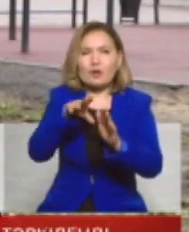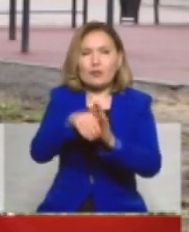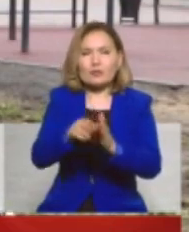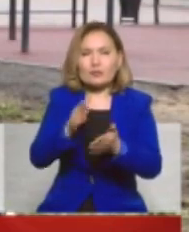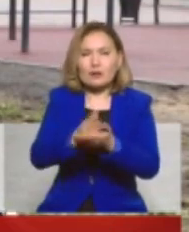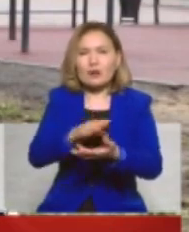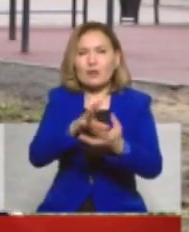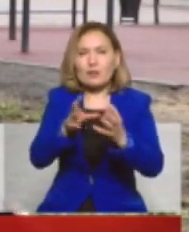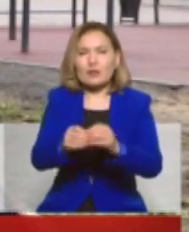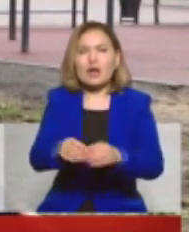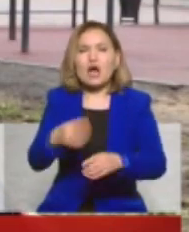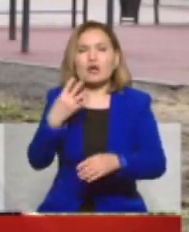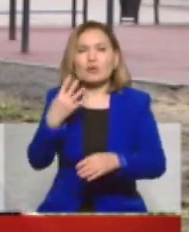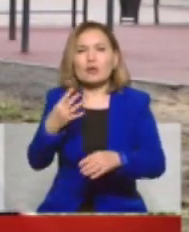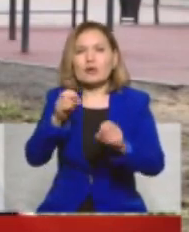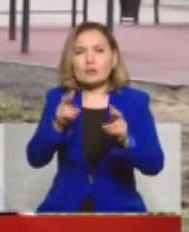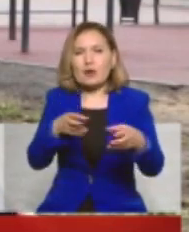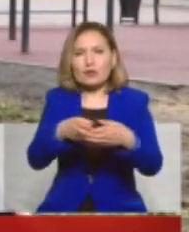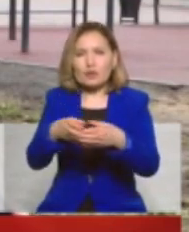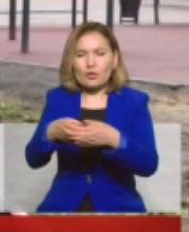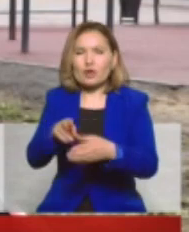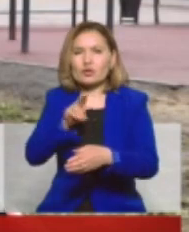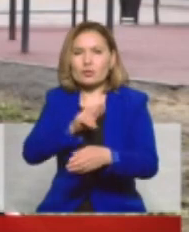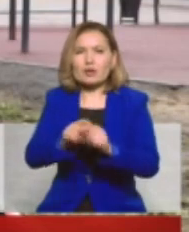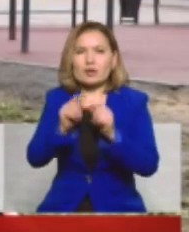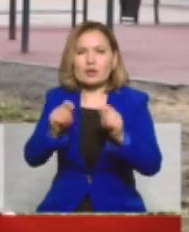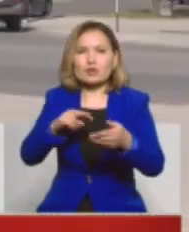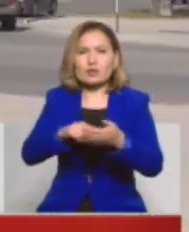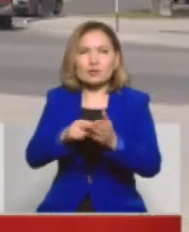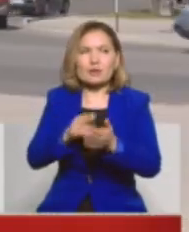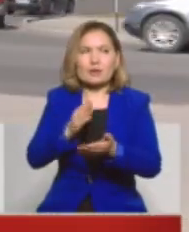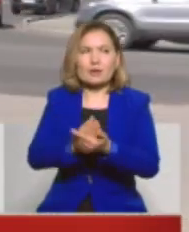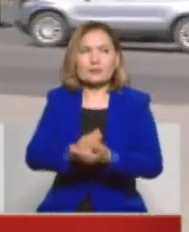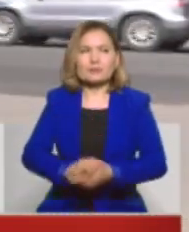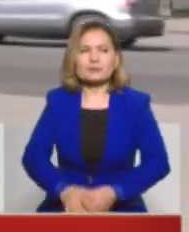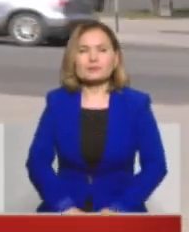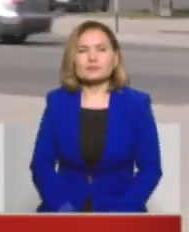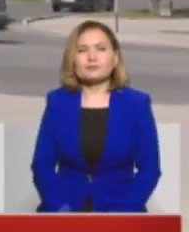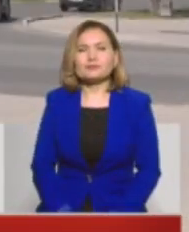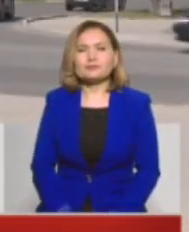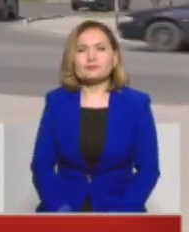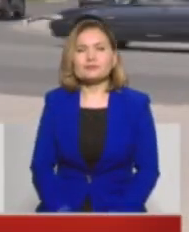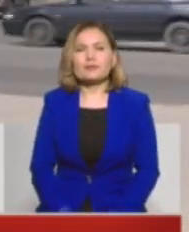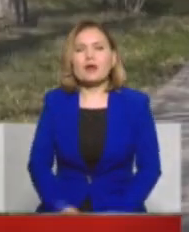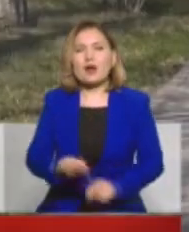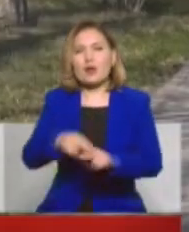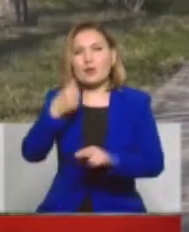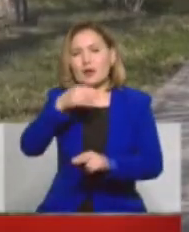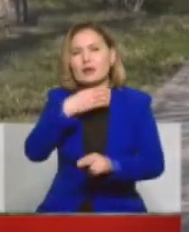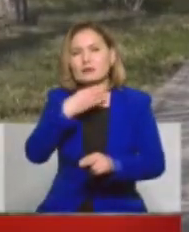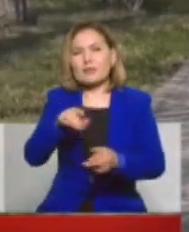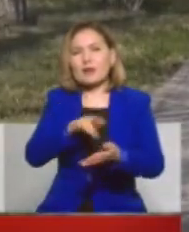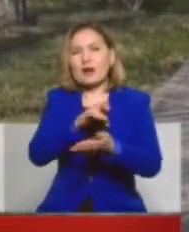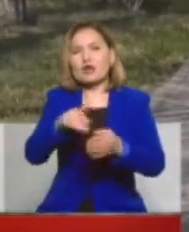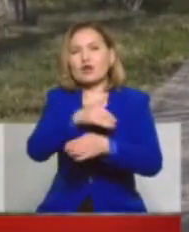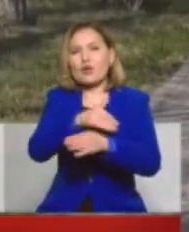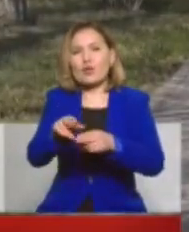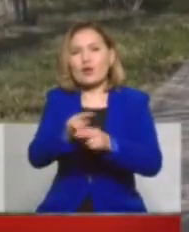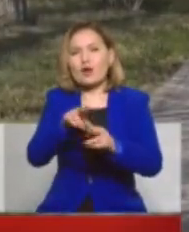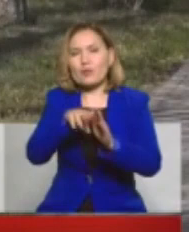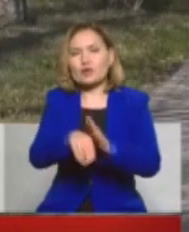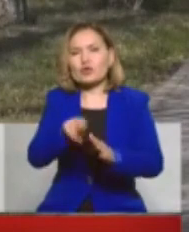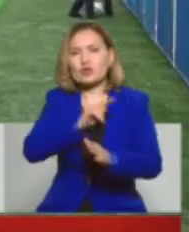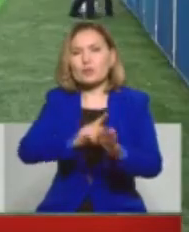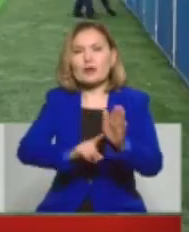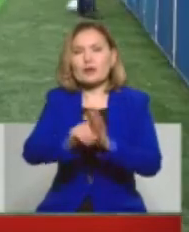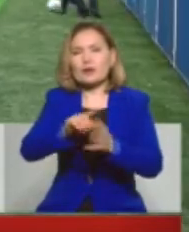қатар 4 қоғамдық кеңістік қолданысқа берілу жоспарланып отыр. Биыл Семейде 40 көше жөнделеді. Жұмыс қазірден